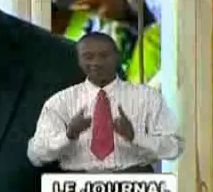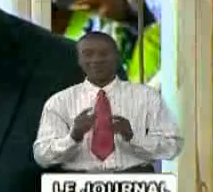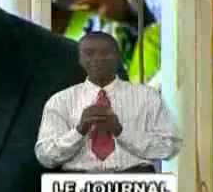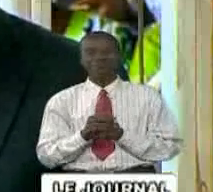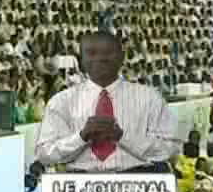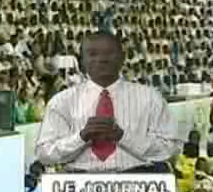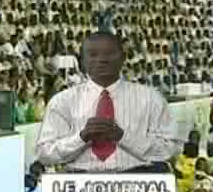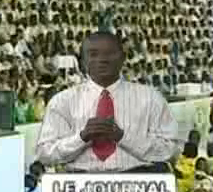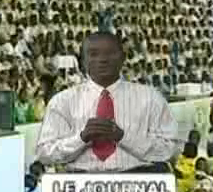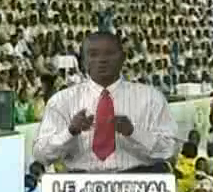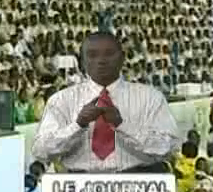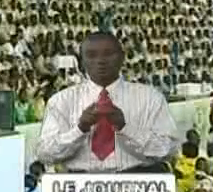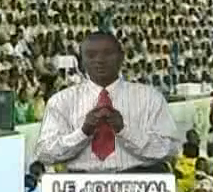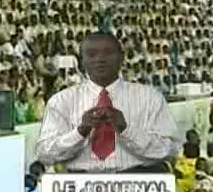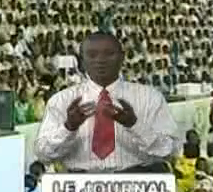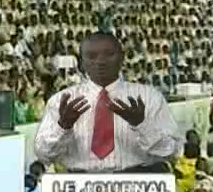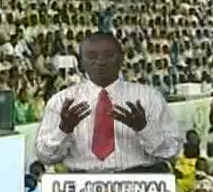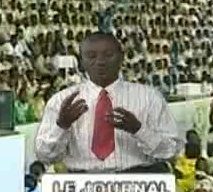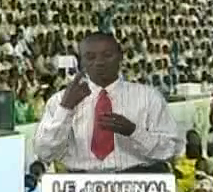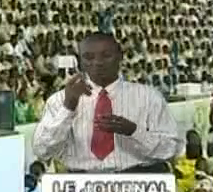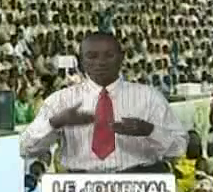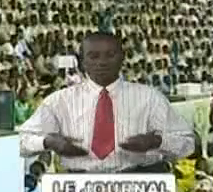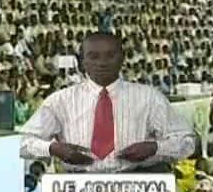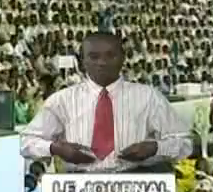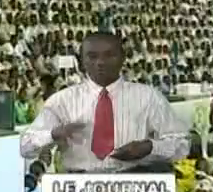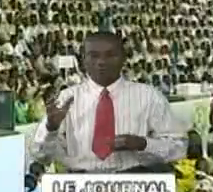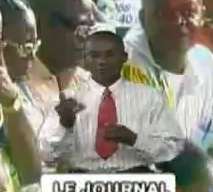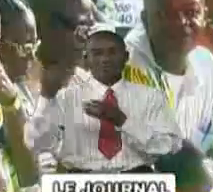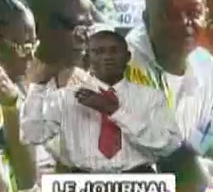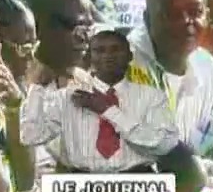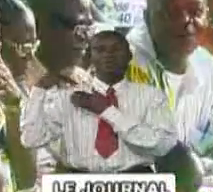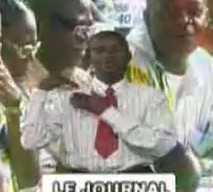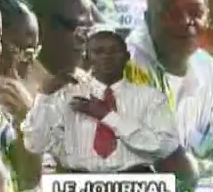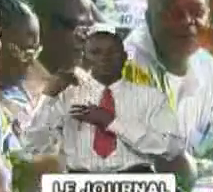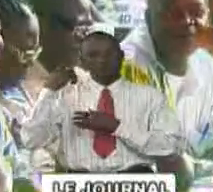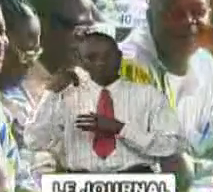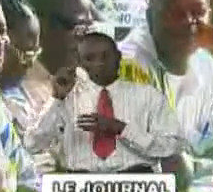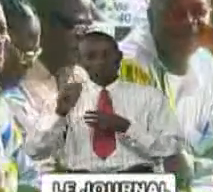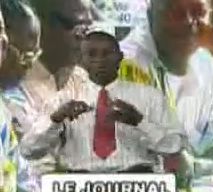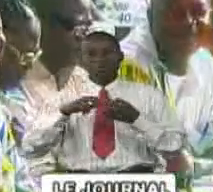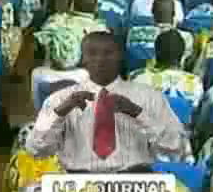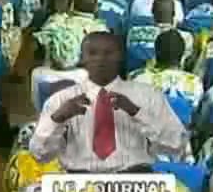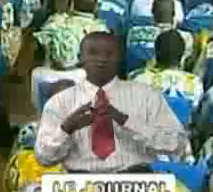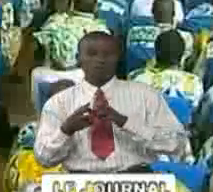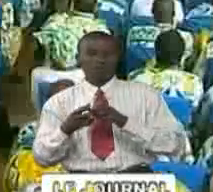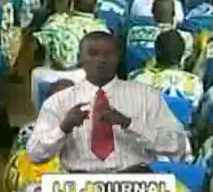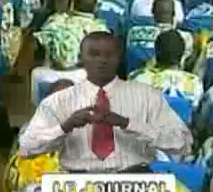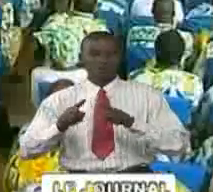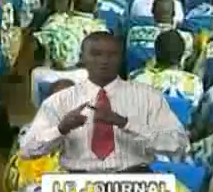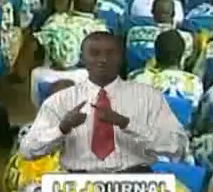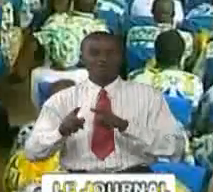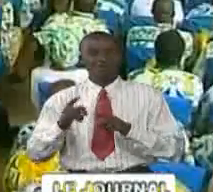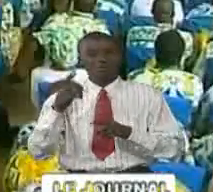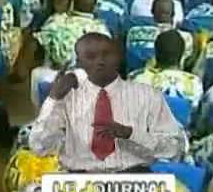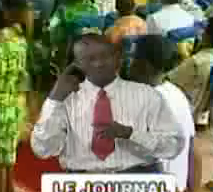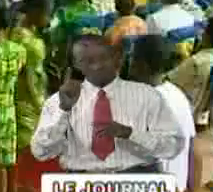le vœu de voir les jeunes assumer des grandes responsabilités pour relever les nouveaux défis, défis à la fois nombreux et complexes pour le devenir